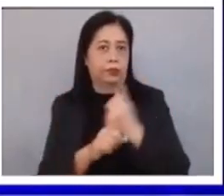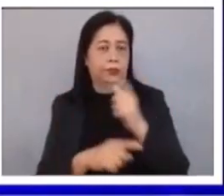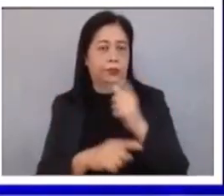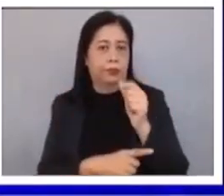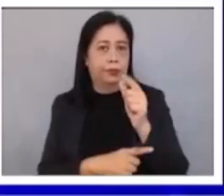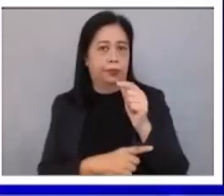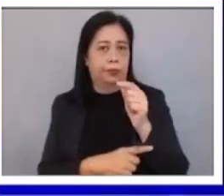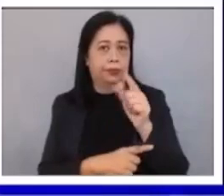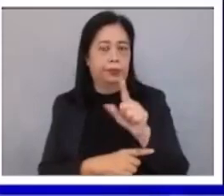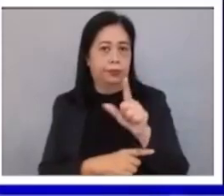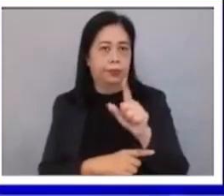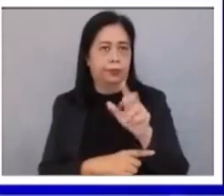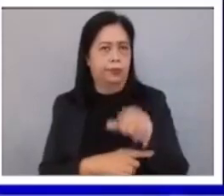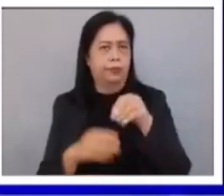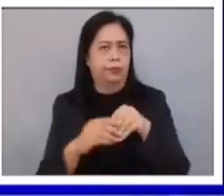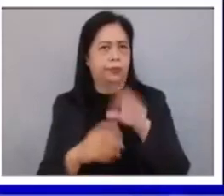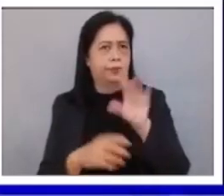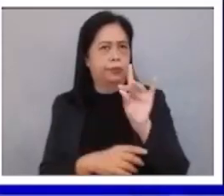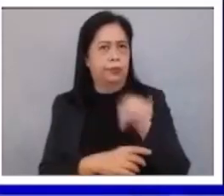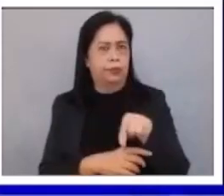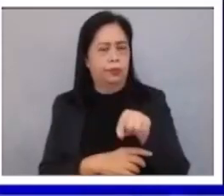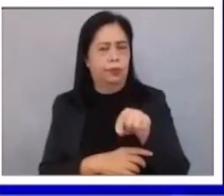nasa 8.1%.